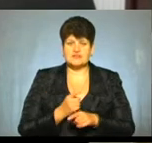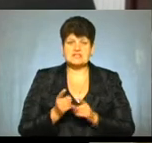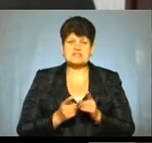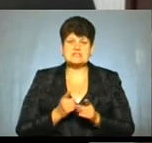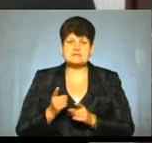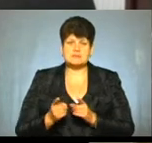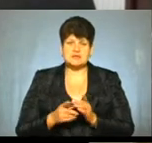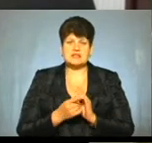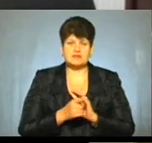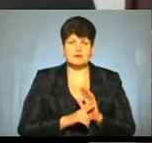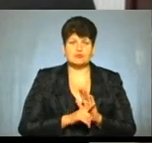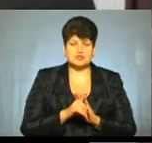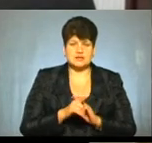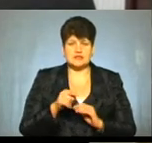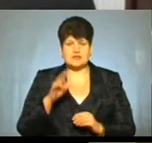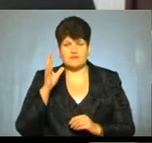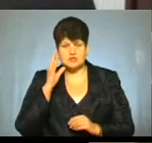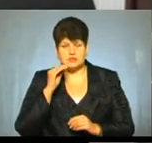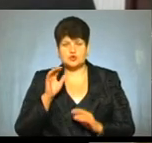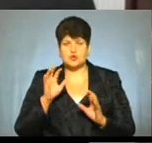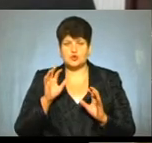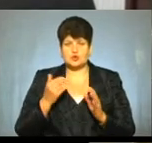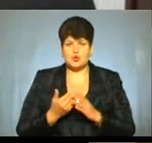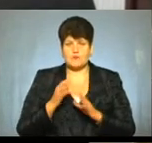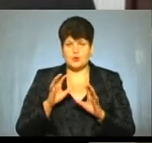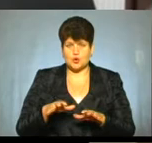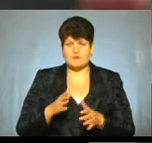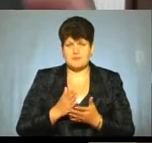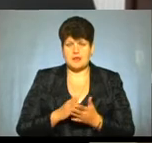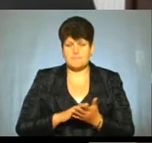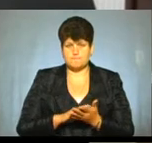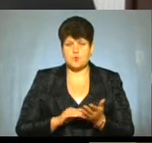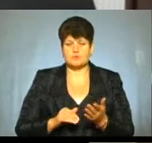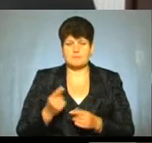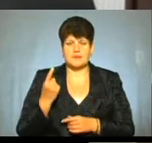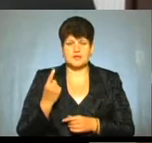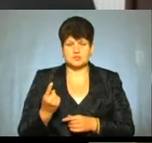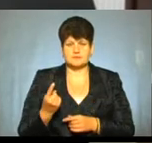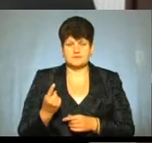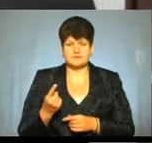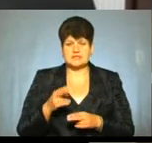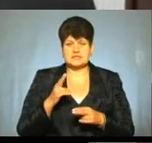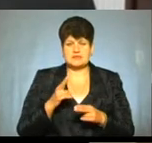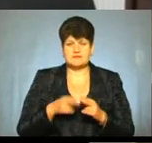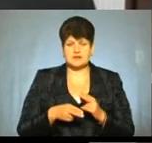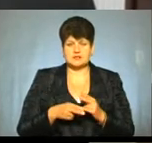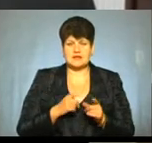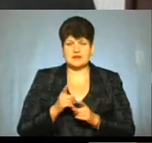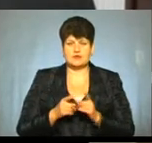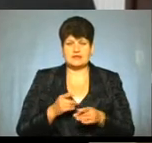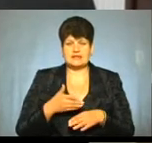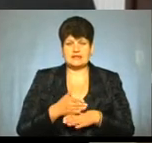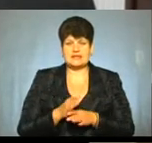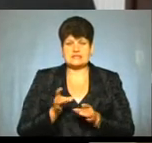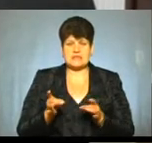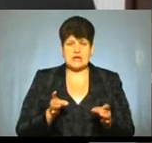які ви започаткували і вважаєте, що новий голова має їх продовжити? Перше – це завершення